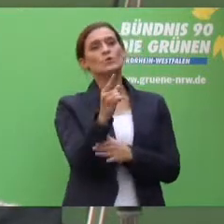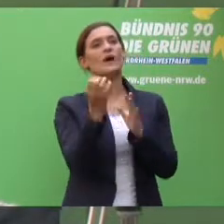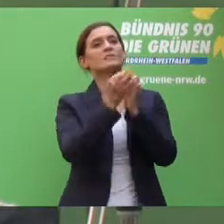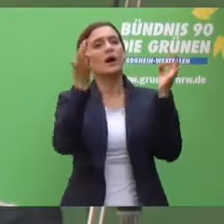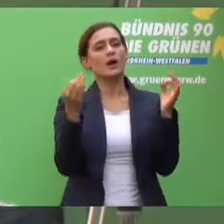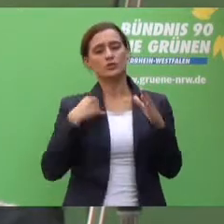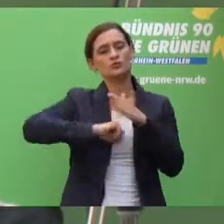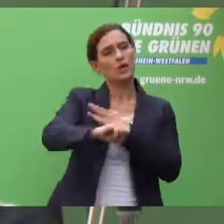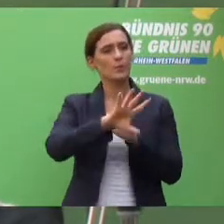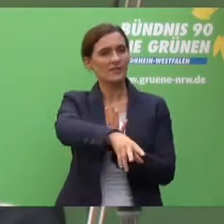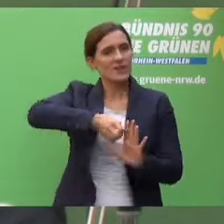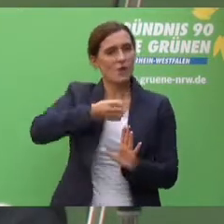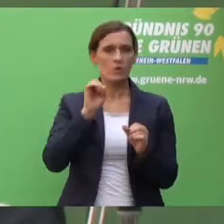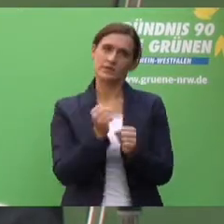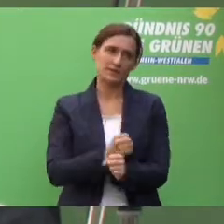nachholen.